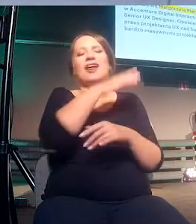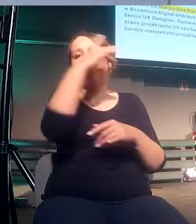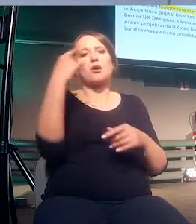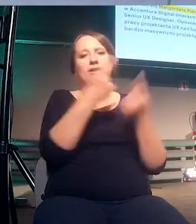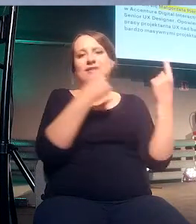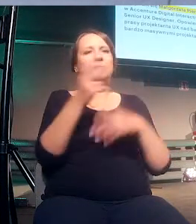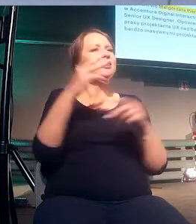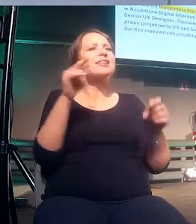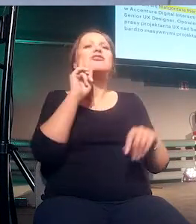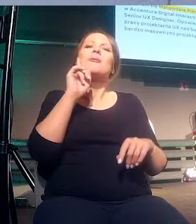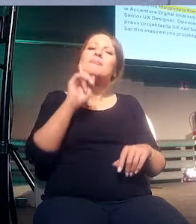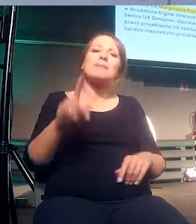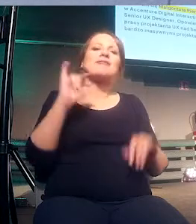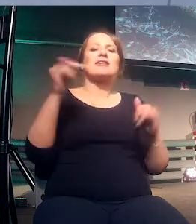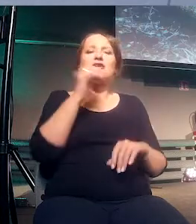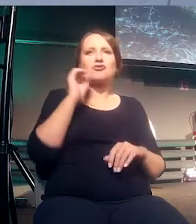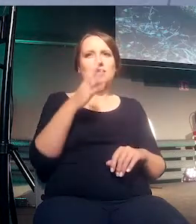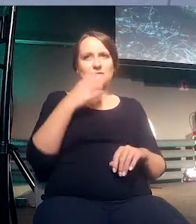moja rzeczywistość pracy na co dzień.